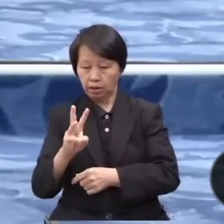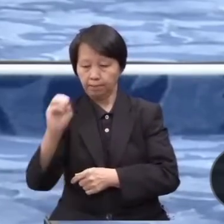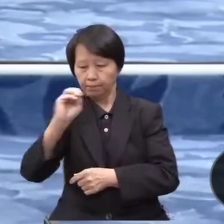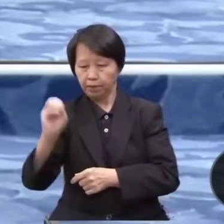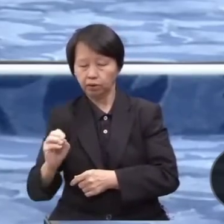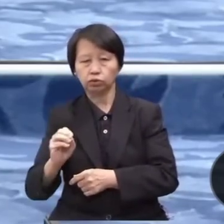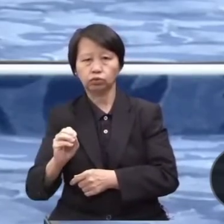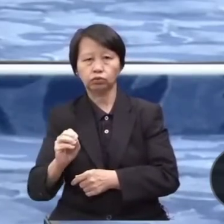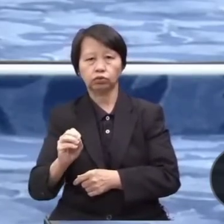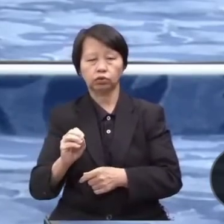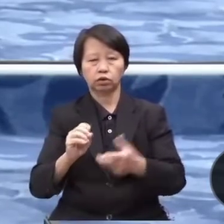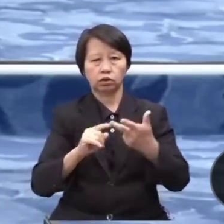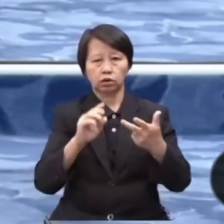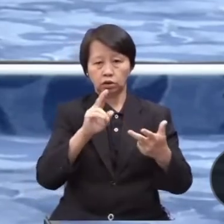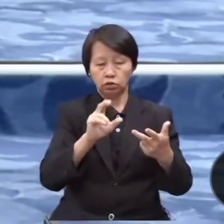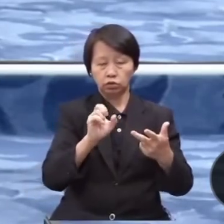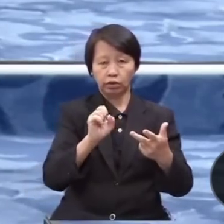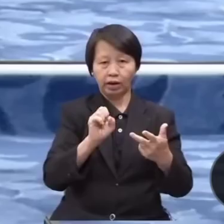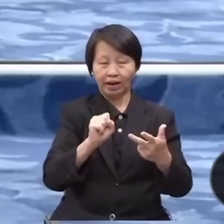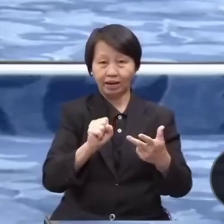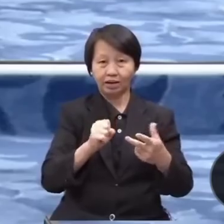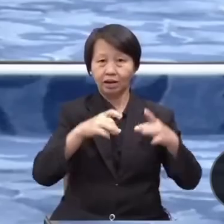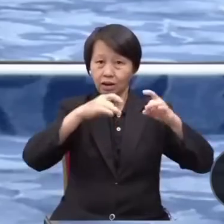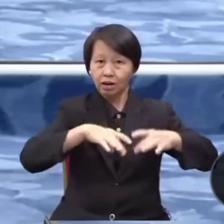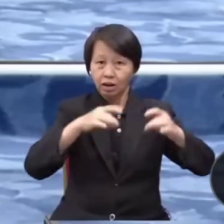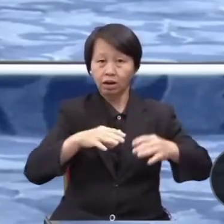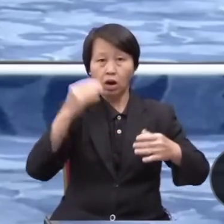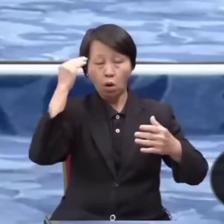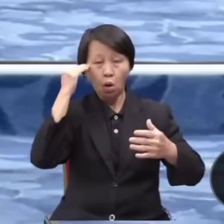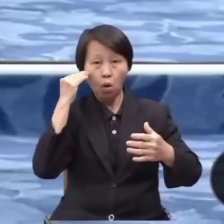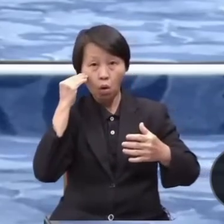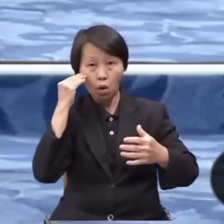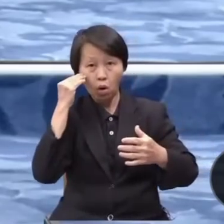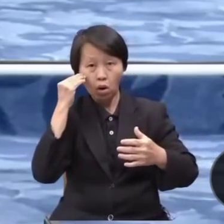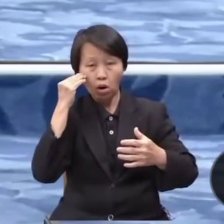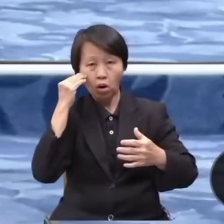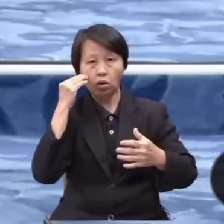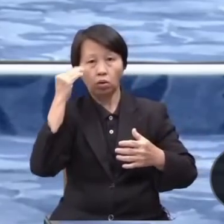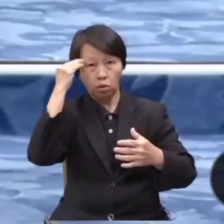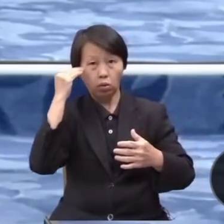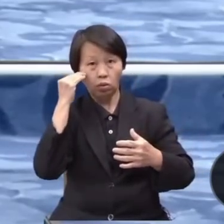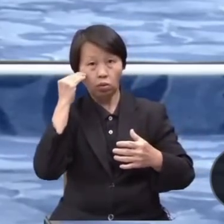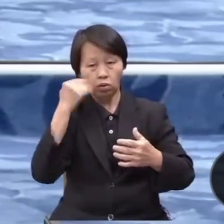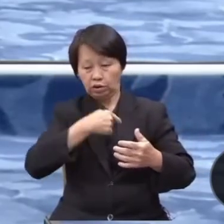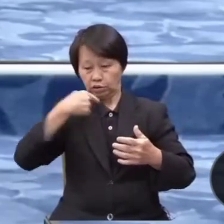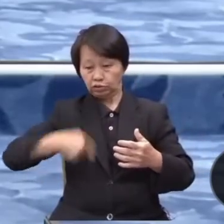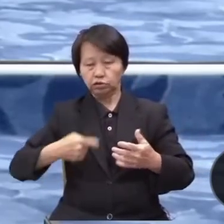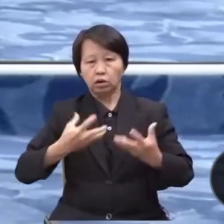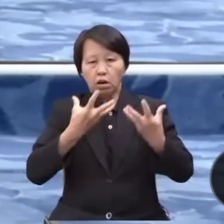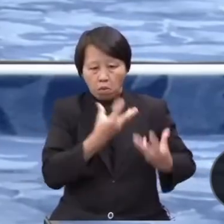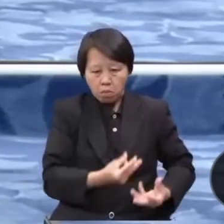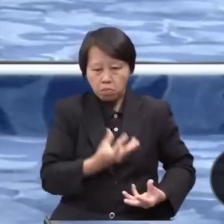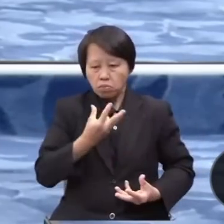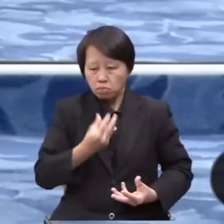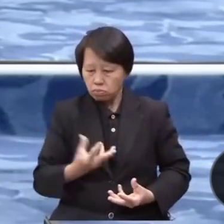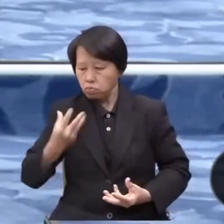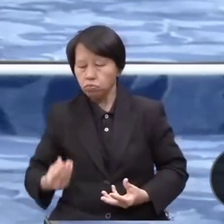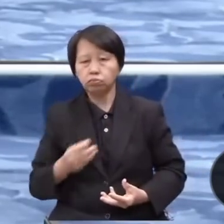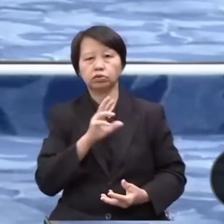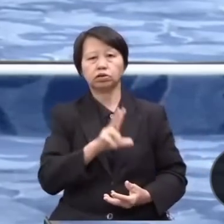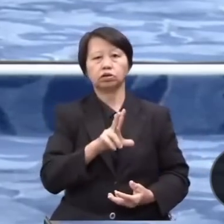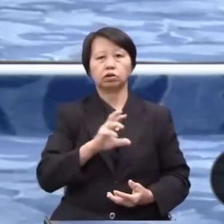6%. Dolar Australia, Won Korea, Renminbi China menyusut sekitar